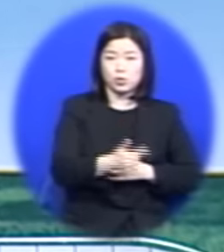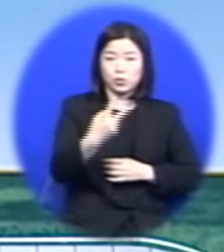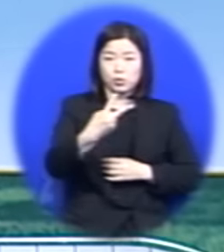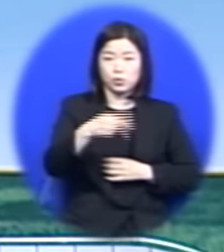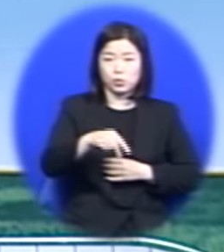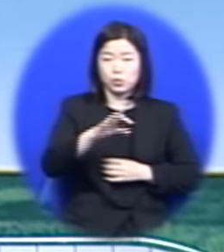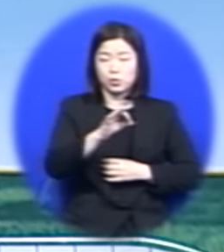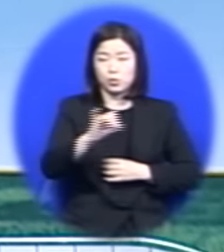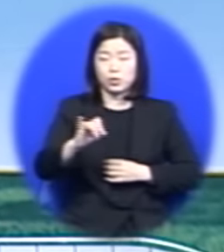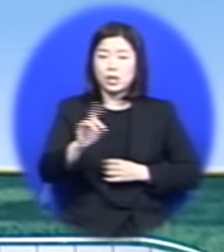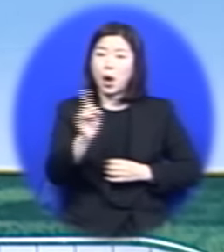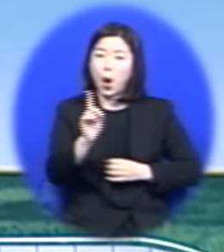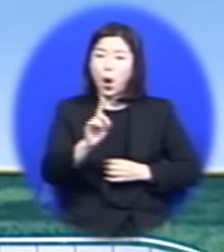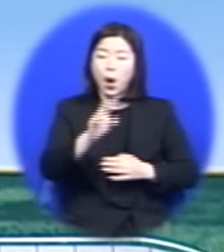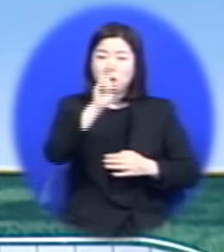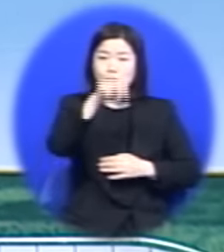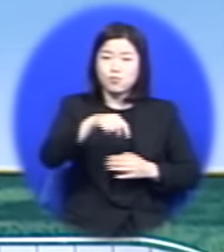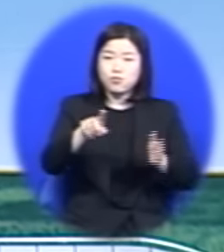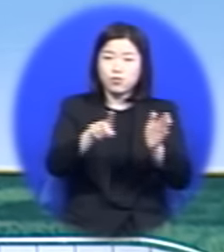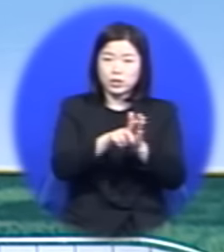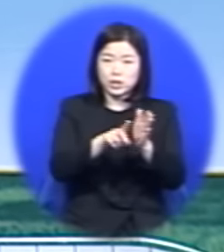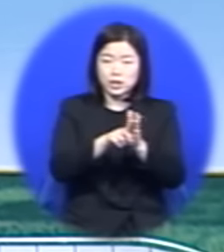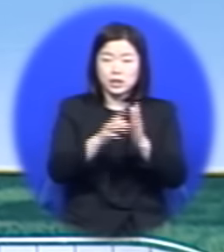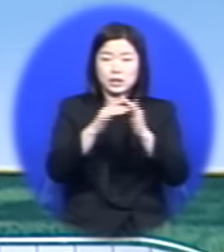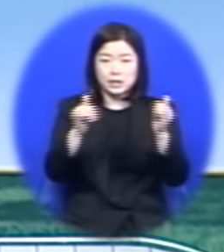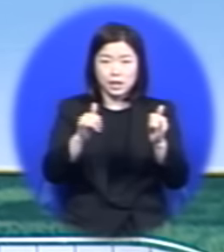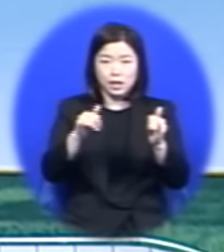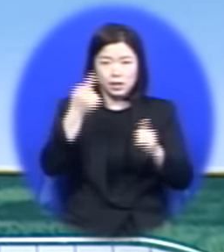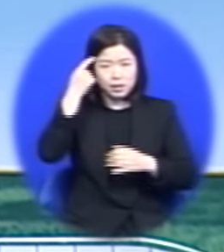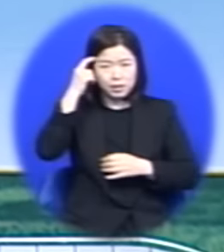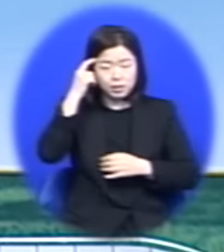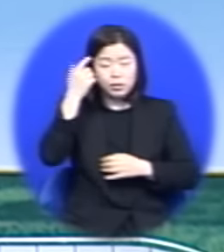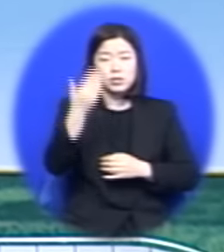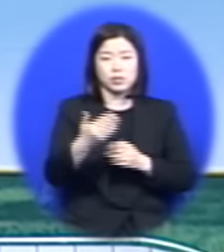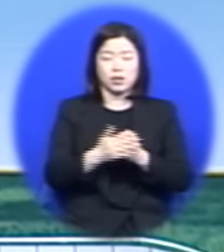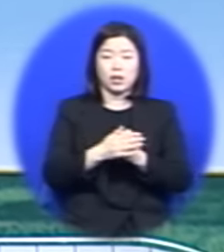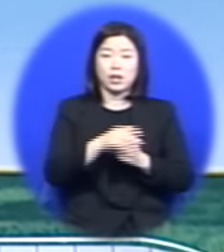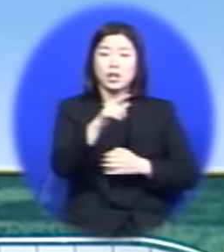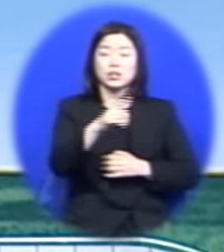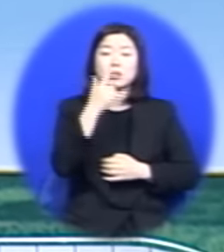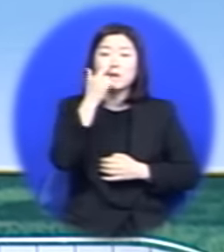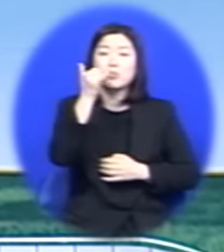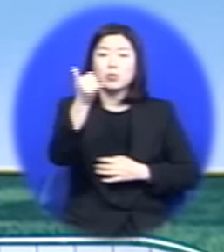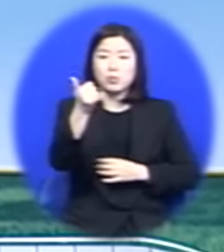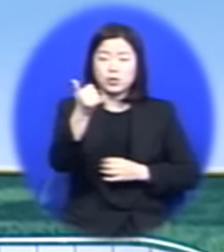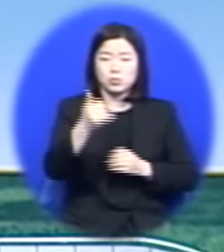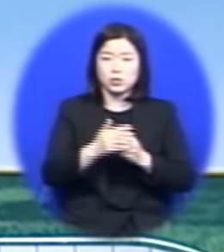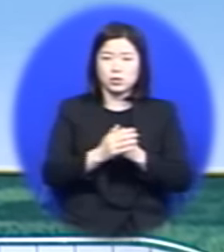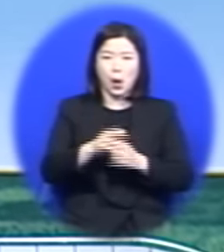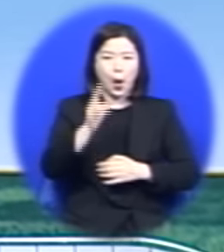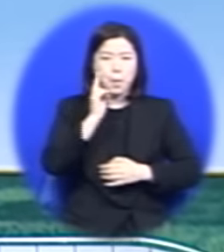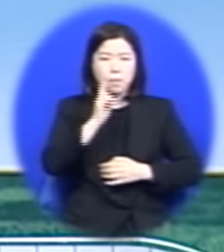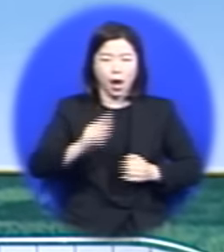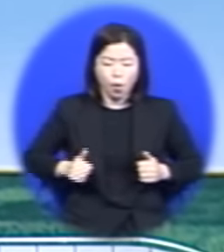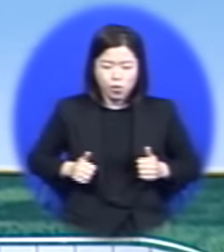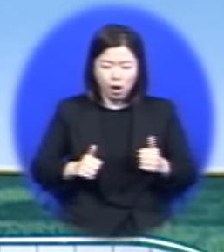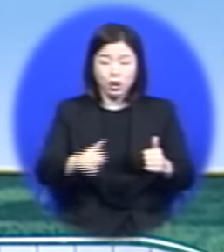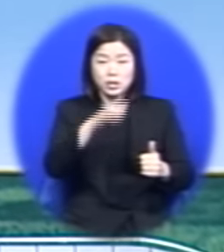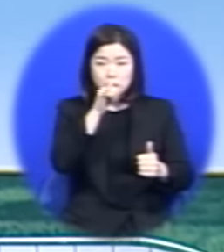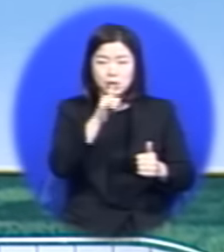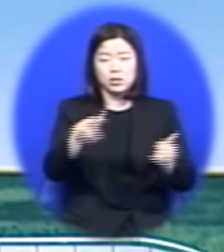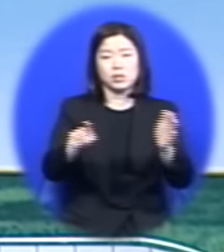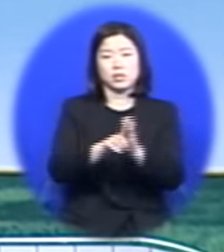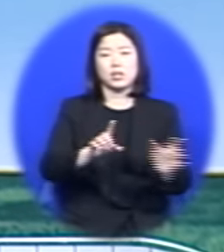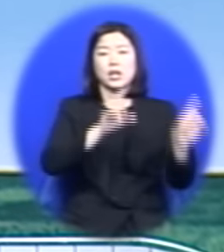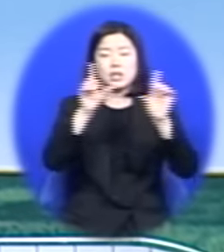존 듀이가 어떻게 이런 무신론자, 철저한 무신론자가 되었나? 그 부모님은 아주 열심 있는